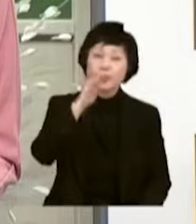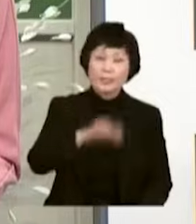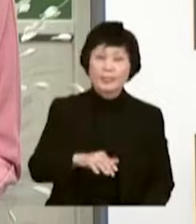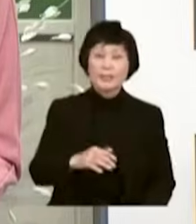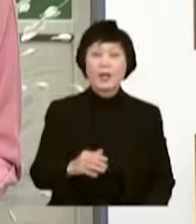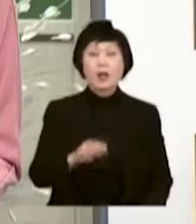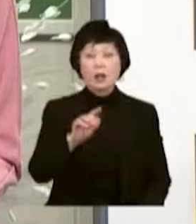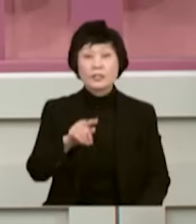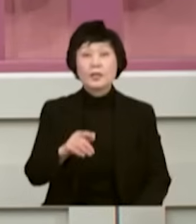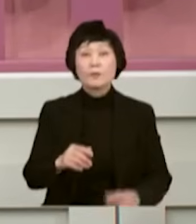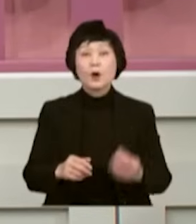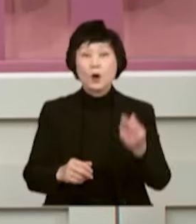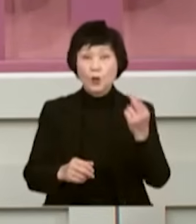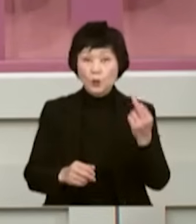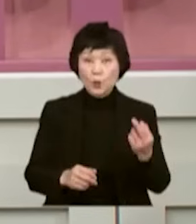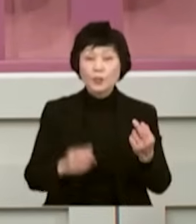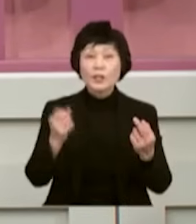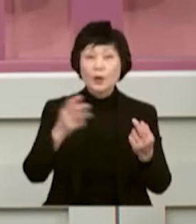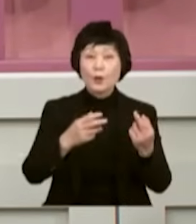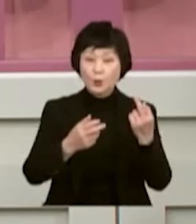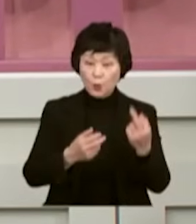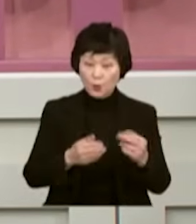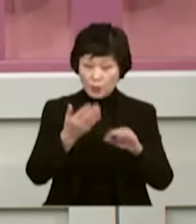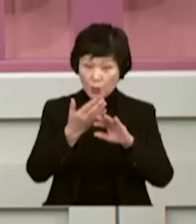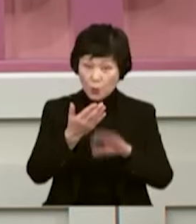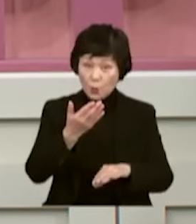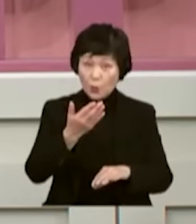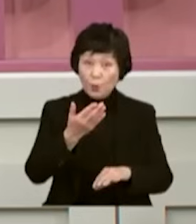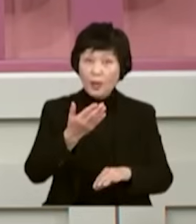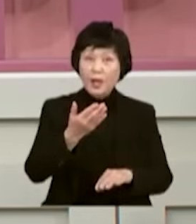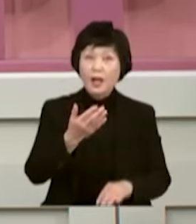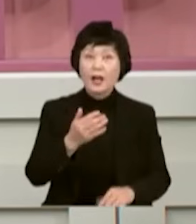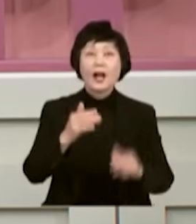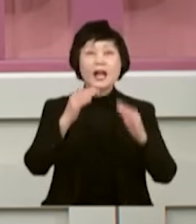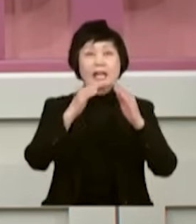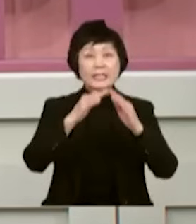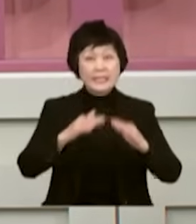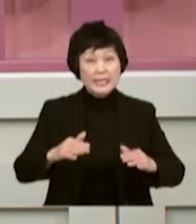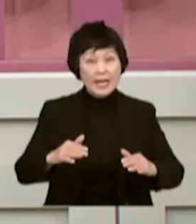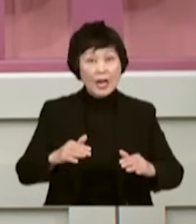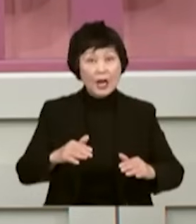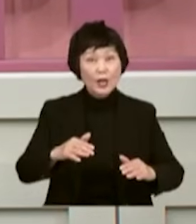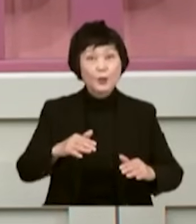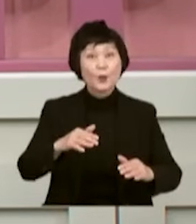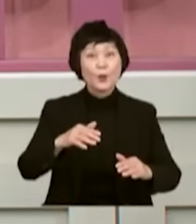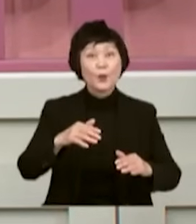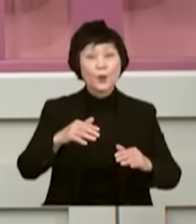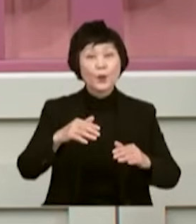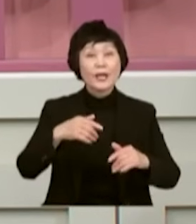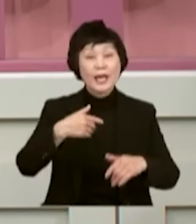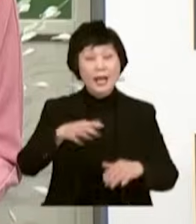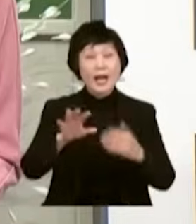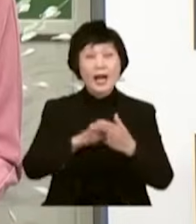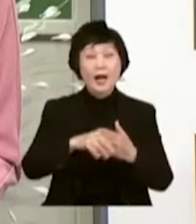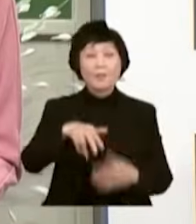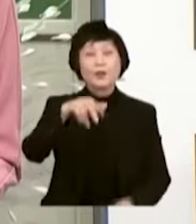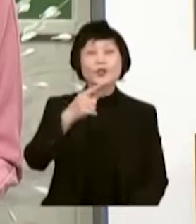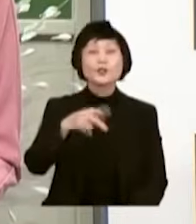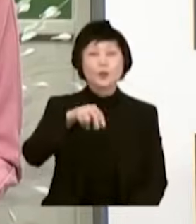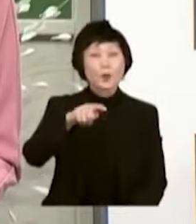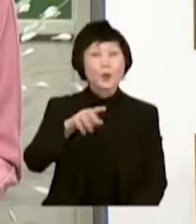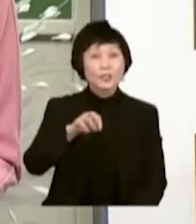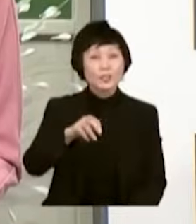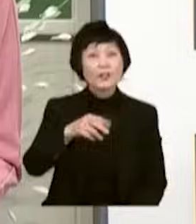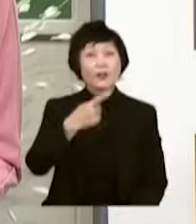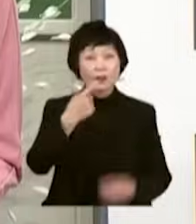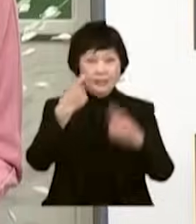일꾼이었는데 동생하고 동생 친구가 후배가 저 전라도에 조선대라고 있어요. 네네. 거기를